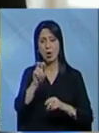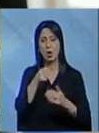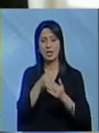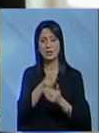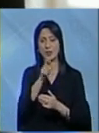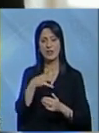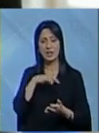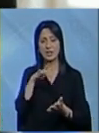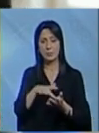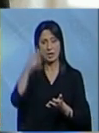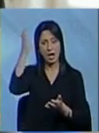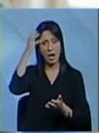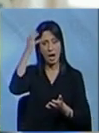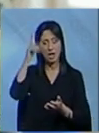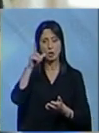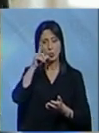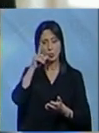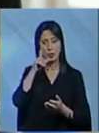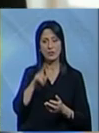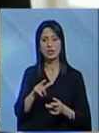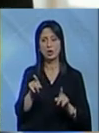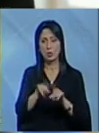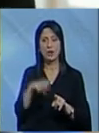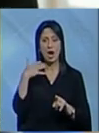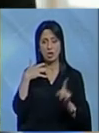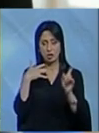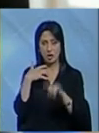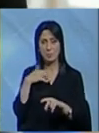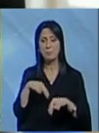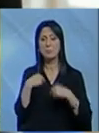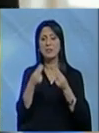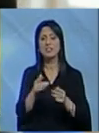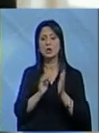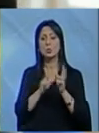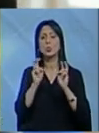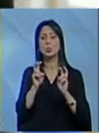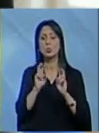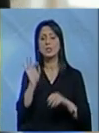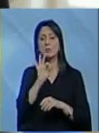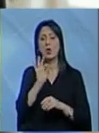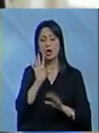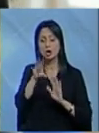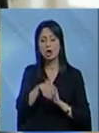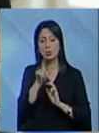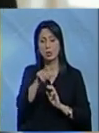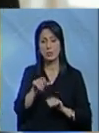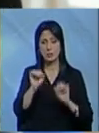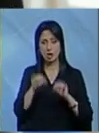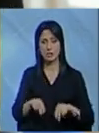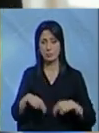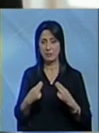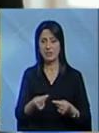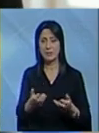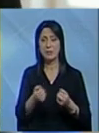200-მდე ადამიანი თბილისში, კახეთში, ქუთაისში, ისევე როგორც აჭარაში. ჩვენ მივეცით ტურიზმის სექტორში ჩართულ ადამიანებს იმის შესაძლებლობა,